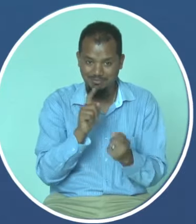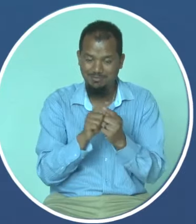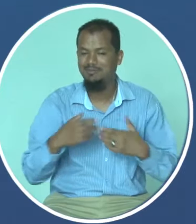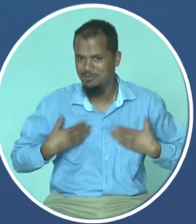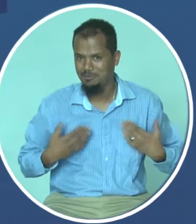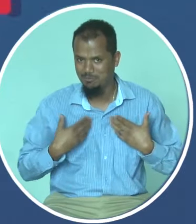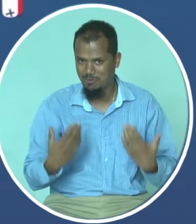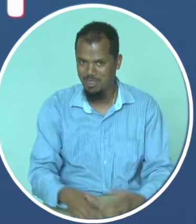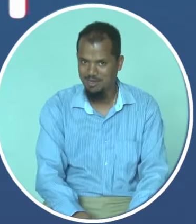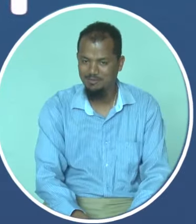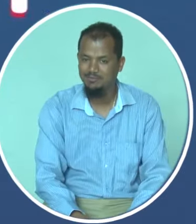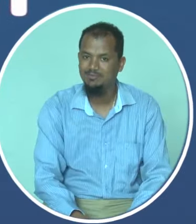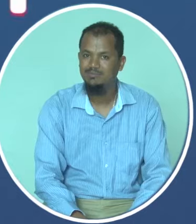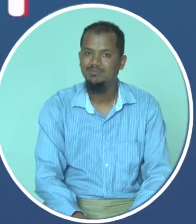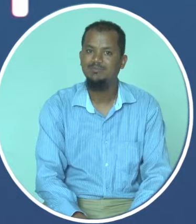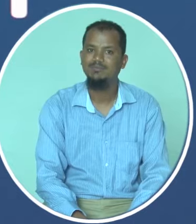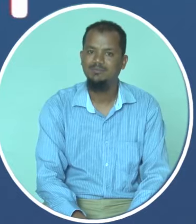ብሎኛል።